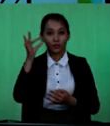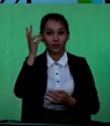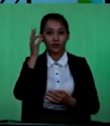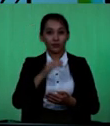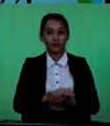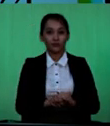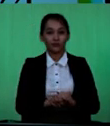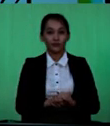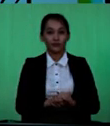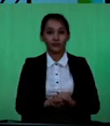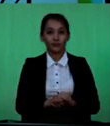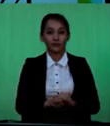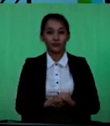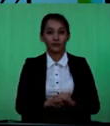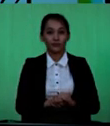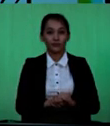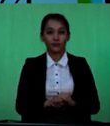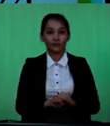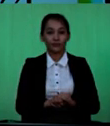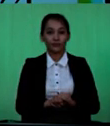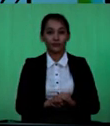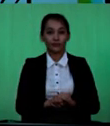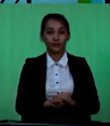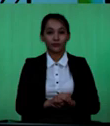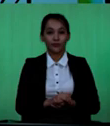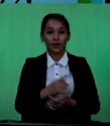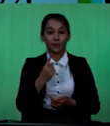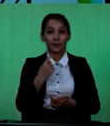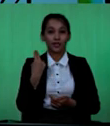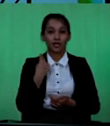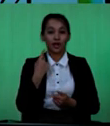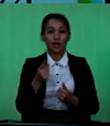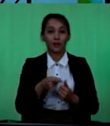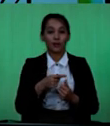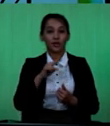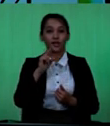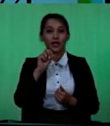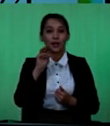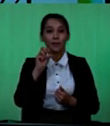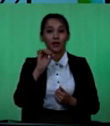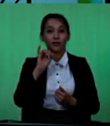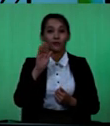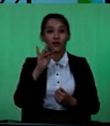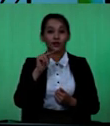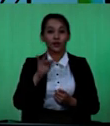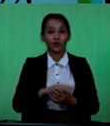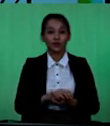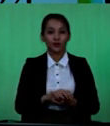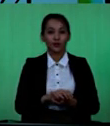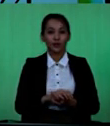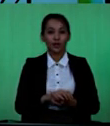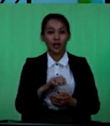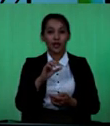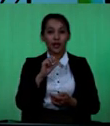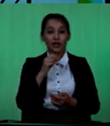bormi? Kamayuvchi katta son bo'ladi. Ya'ni bu yerda ko'rsatilgan kamayuvchi 100 ekan. Ayriluvchi